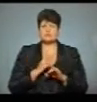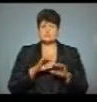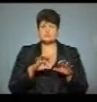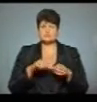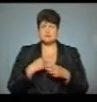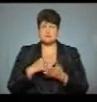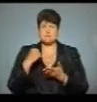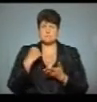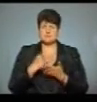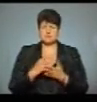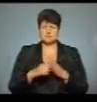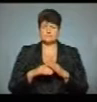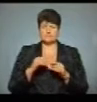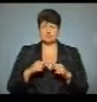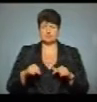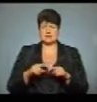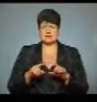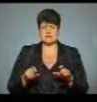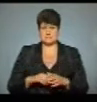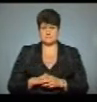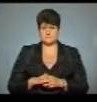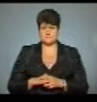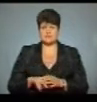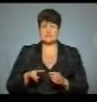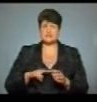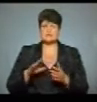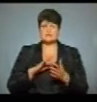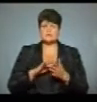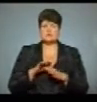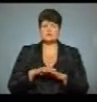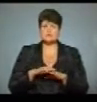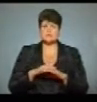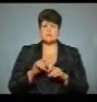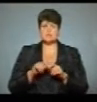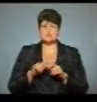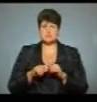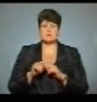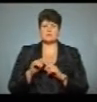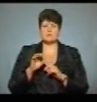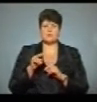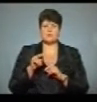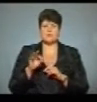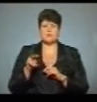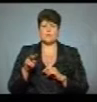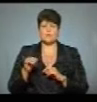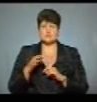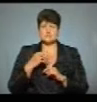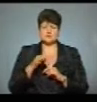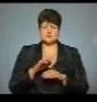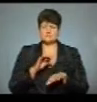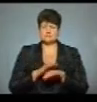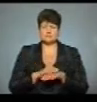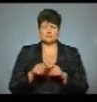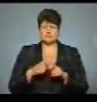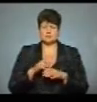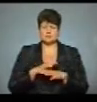з виборчої дільниці. Директор Центру суспільних досліджень «Поліс» Ігор Процик повідомив, що не зафіксував порушень,